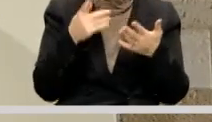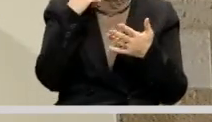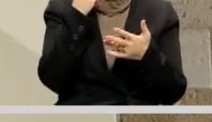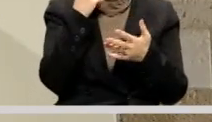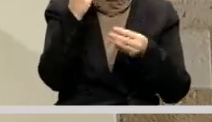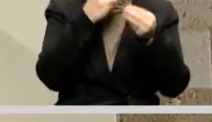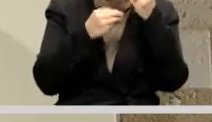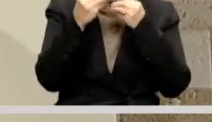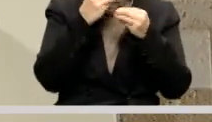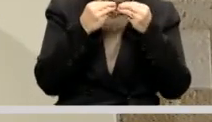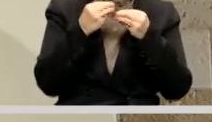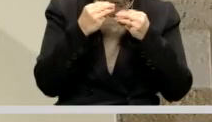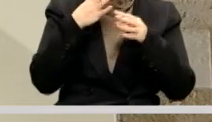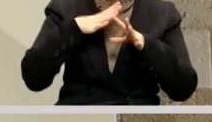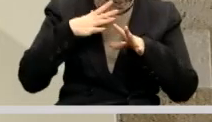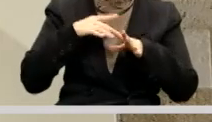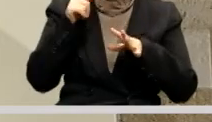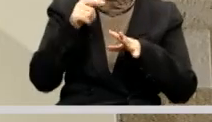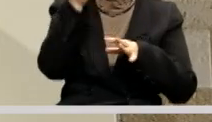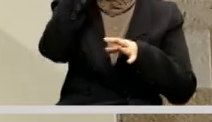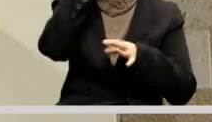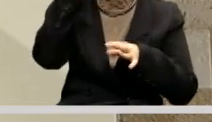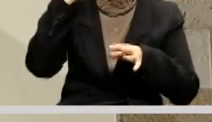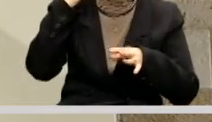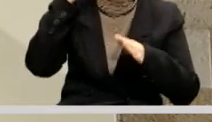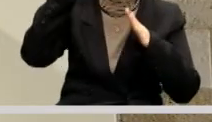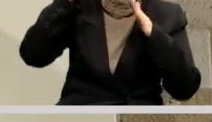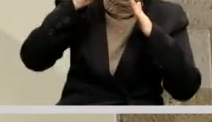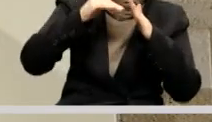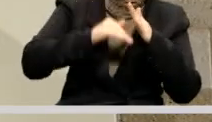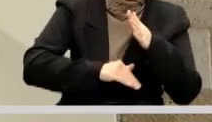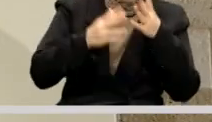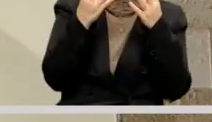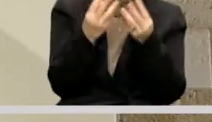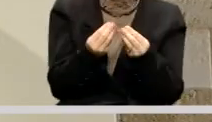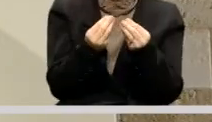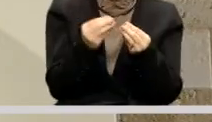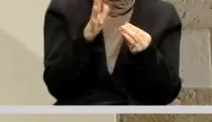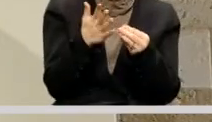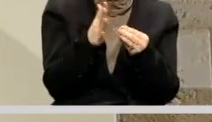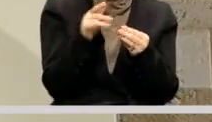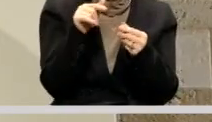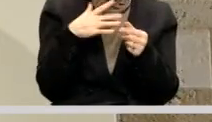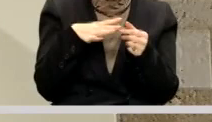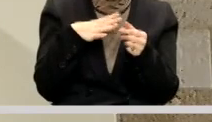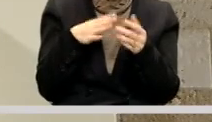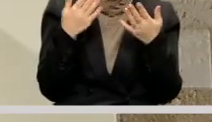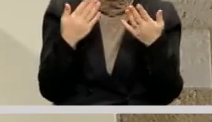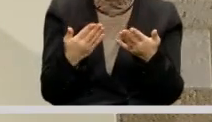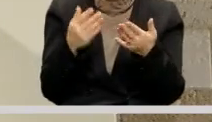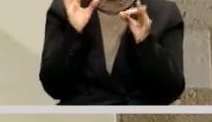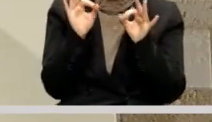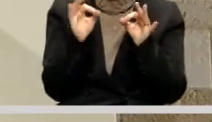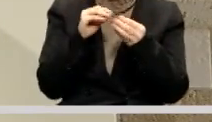bilin ki şekeriniz çok hızlı bir düşüş göstermiştir. Yani bir hipoglisemi durumu olmuştur ki bunu istiyorsunuz. Eğer böyle